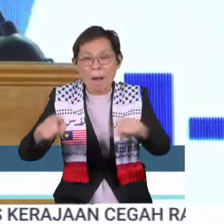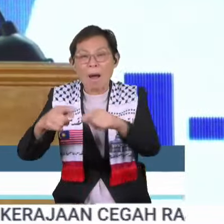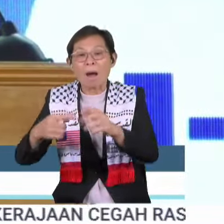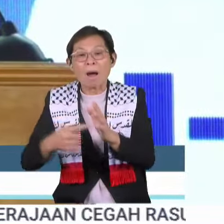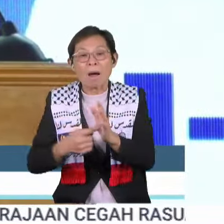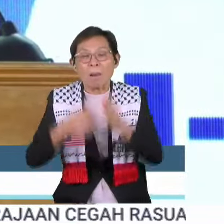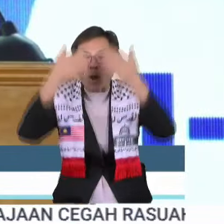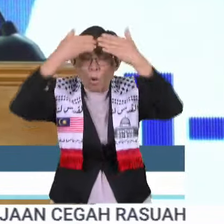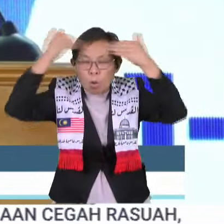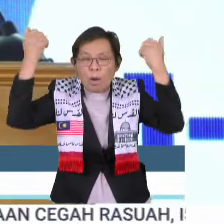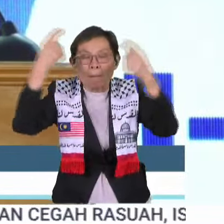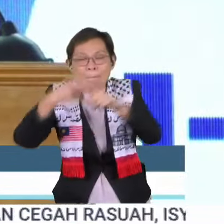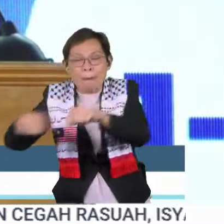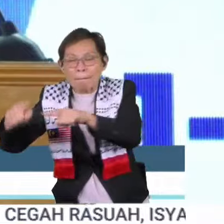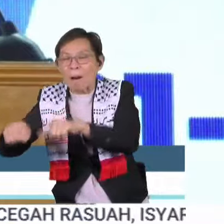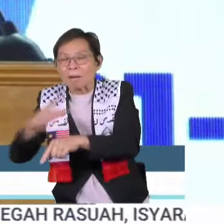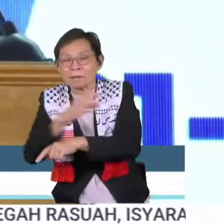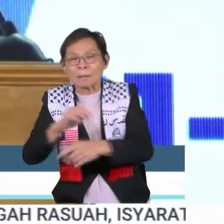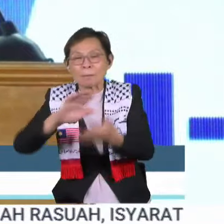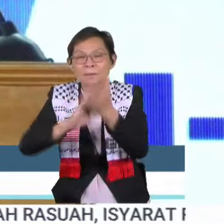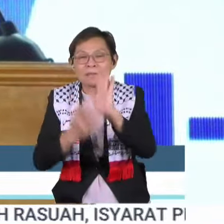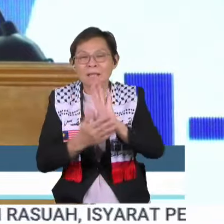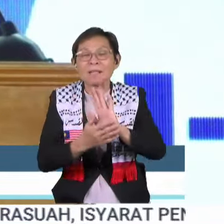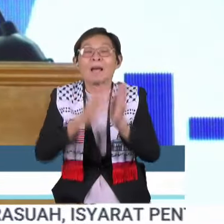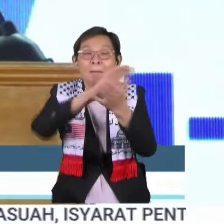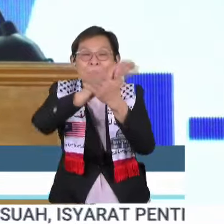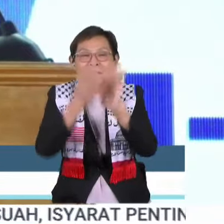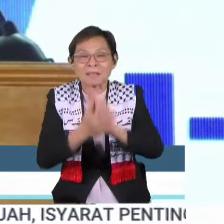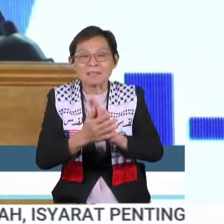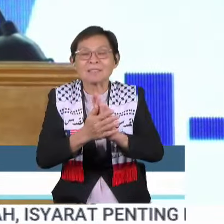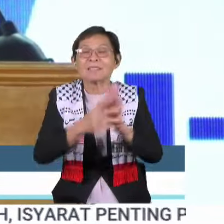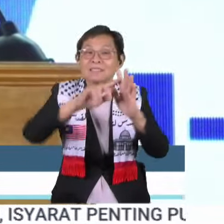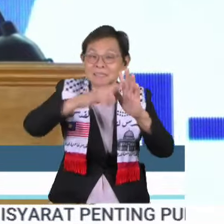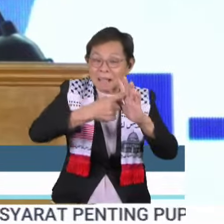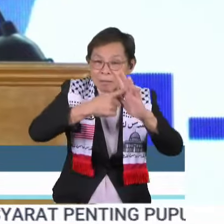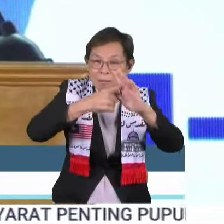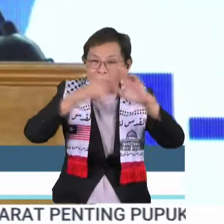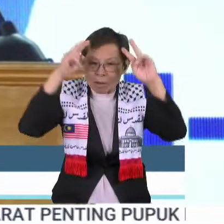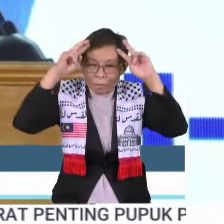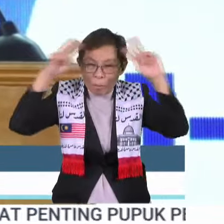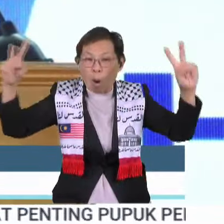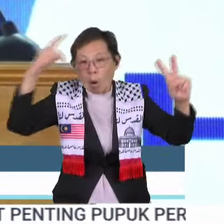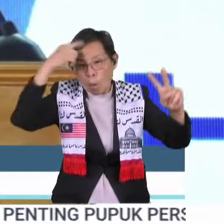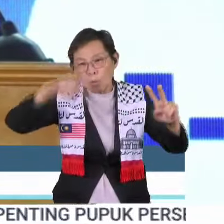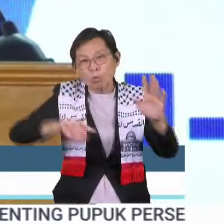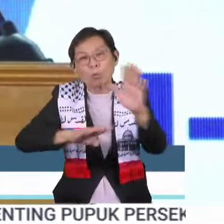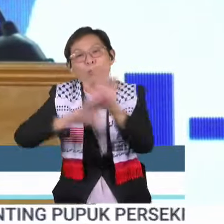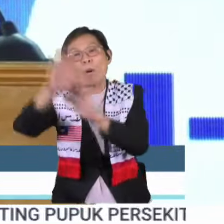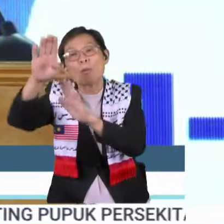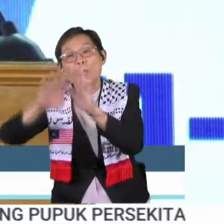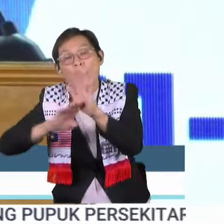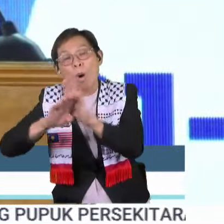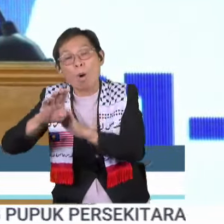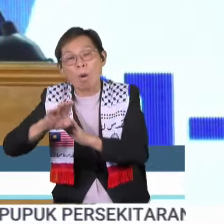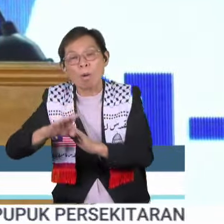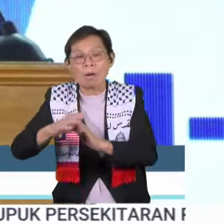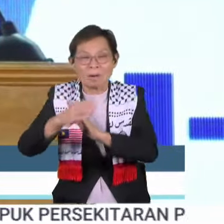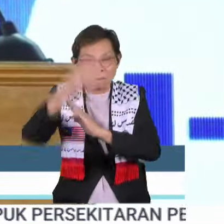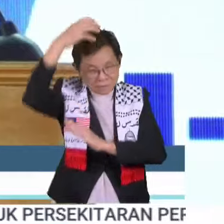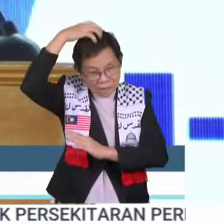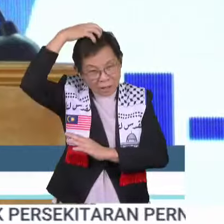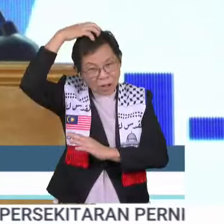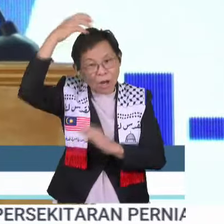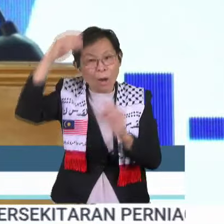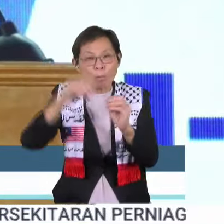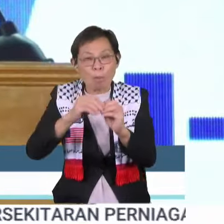perbezaan sebaliknya mencari titik keharmonian dan kebersamaan untuk pembangunan negeri kita